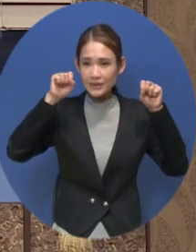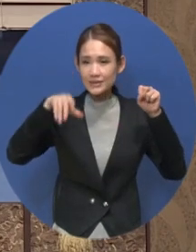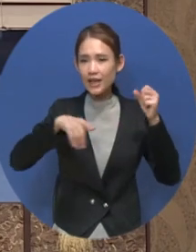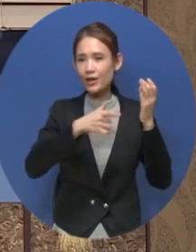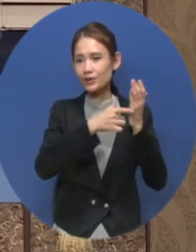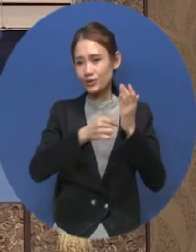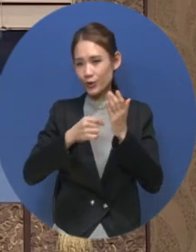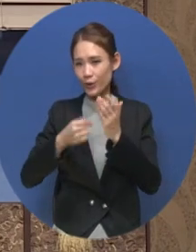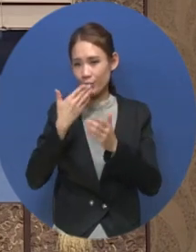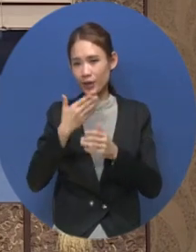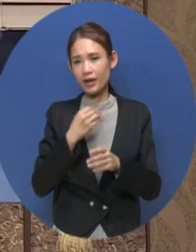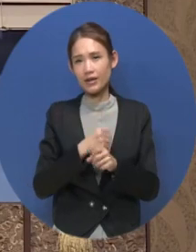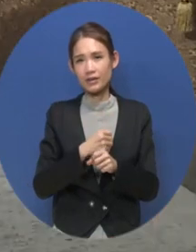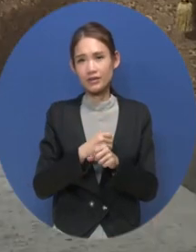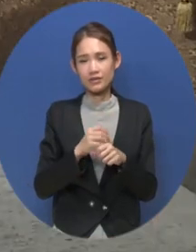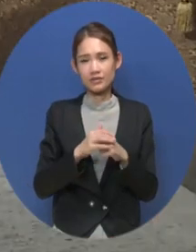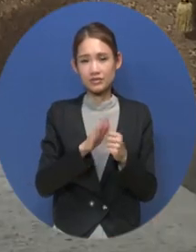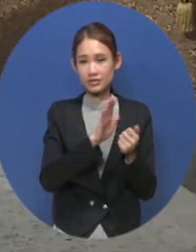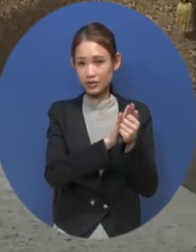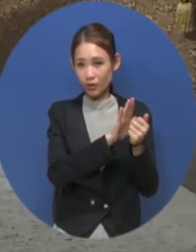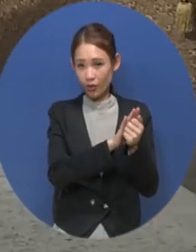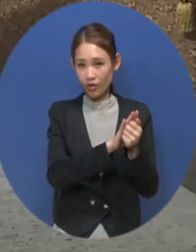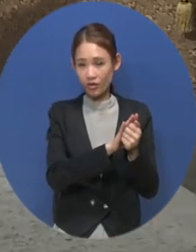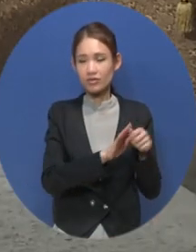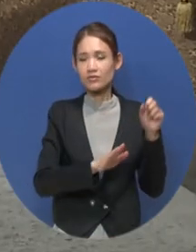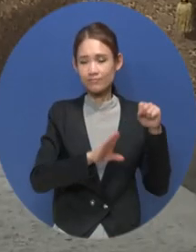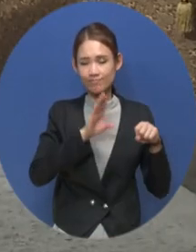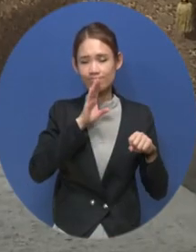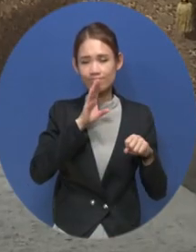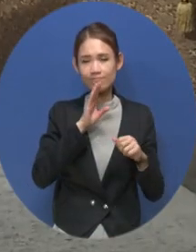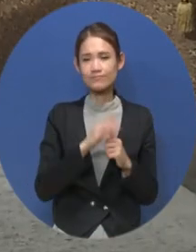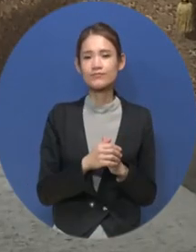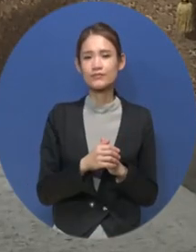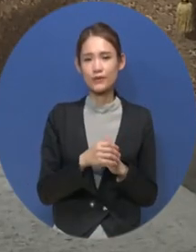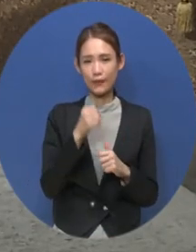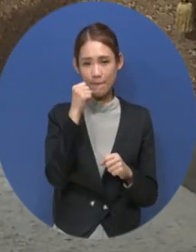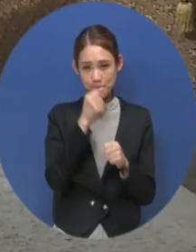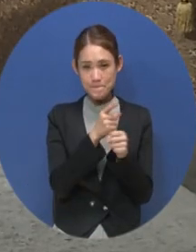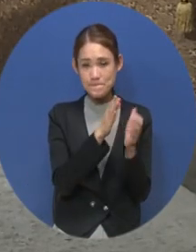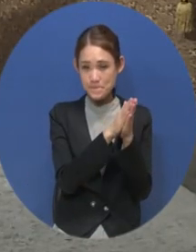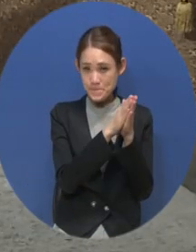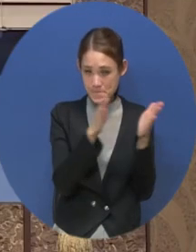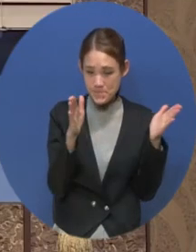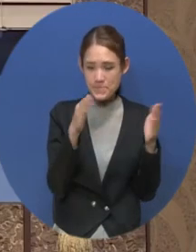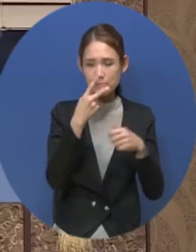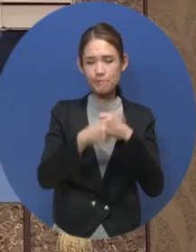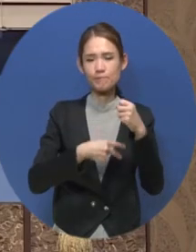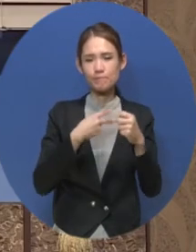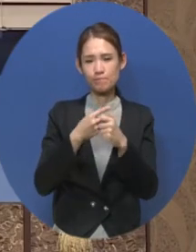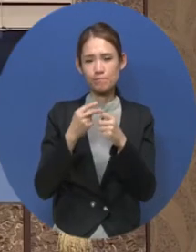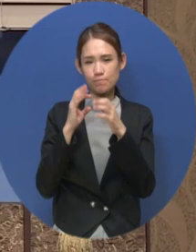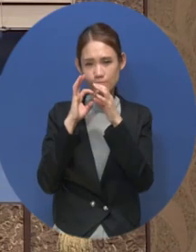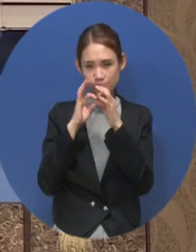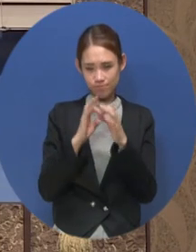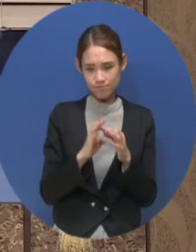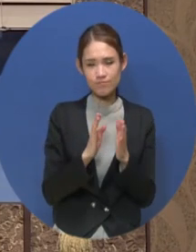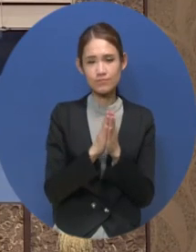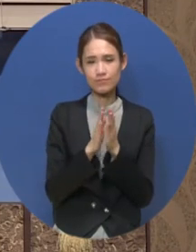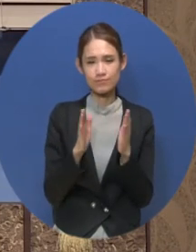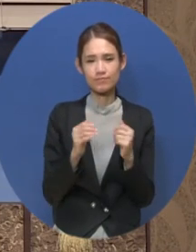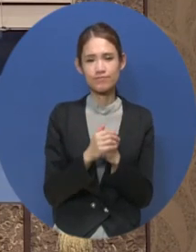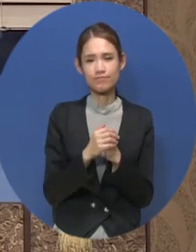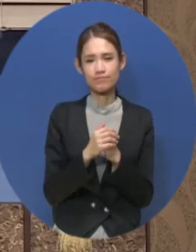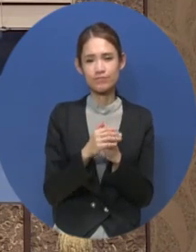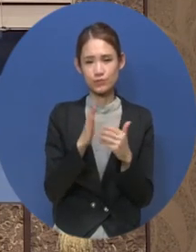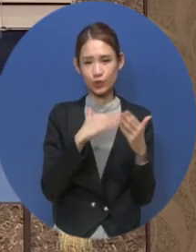있고 저희가 그런 지금 체육회에서 지원을 하고 계신 건가요? 예, 그렇습니다. 이제 벌써 시작을 해서 2년째 지금 저희가 하고 있고요. 또